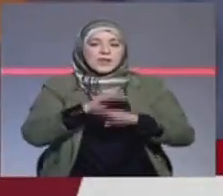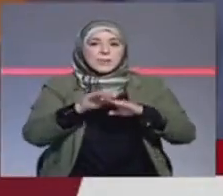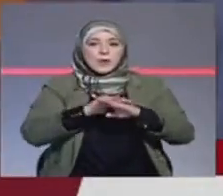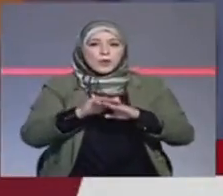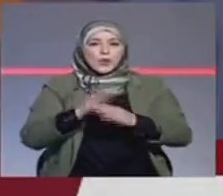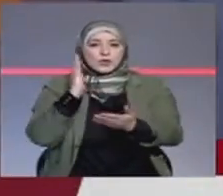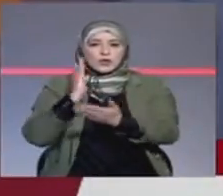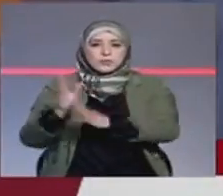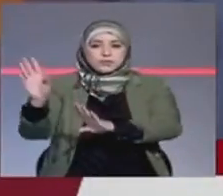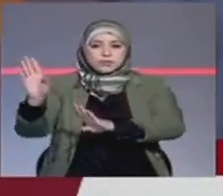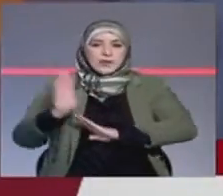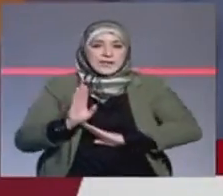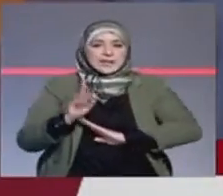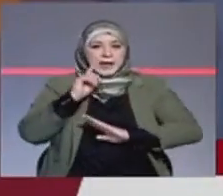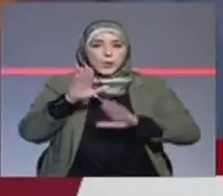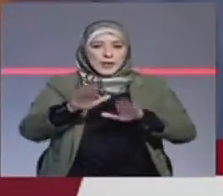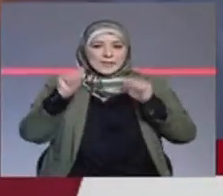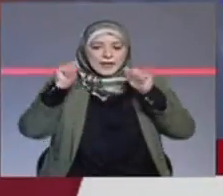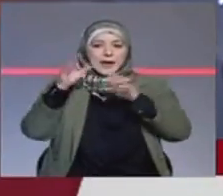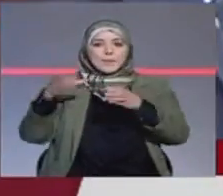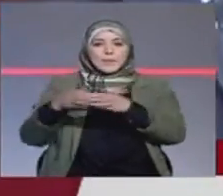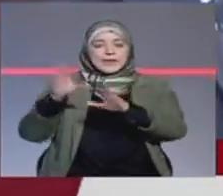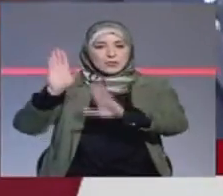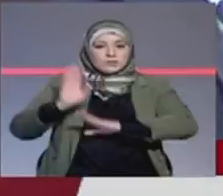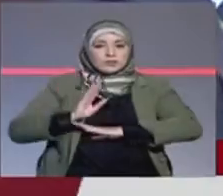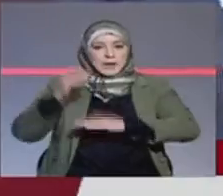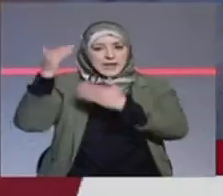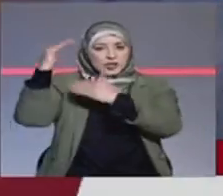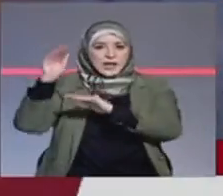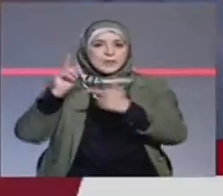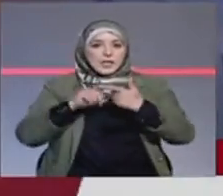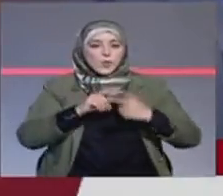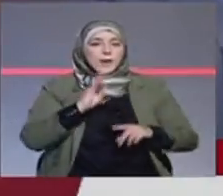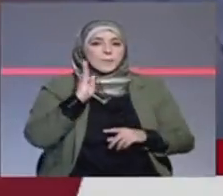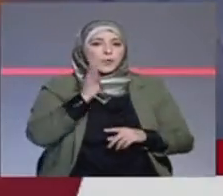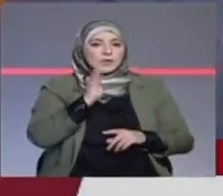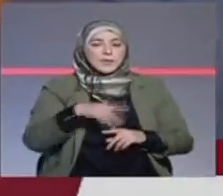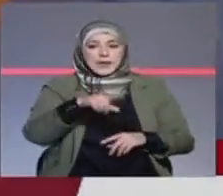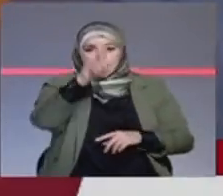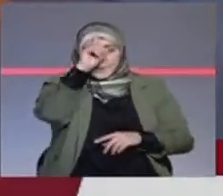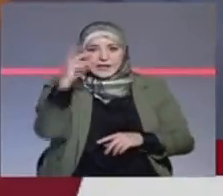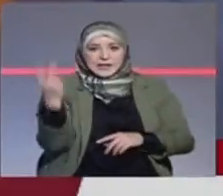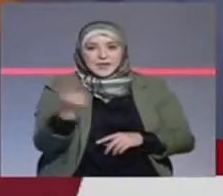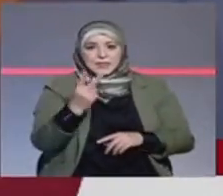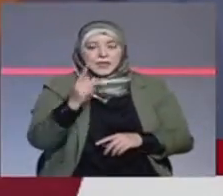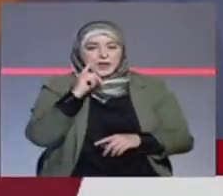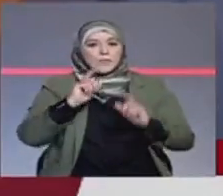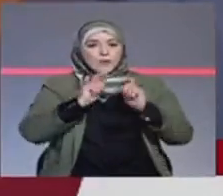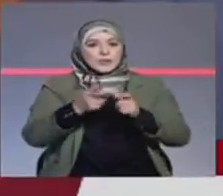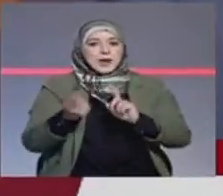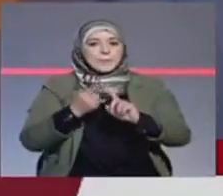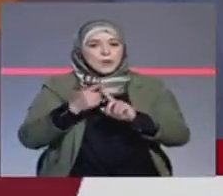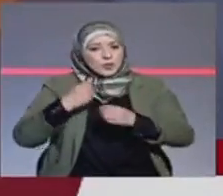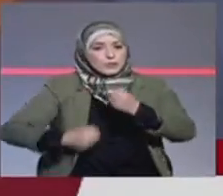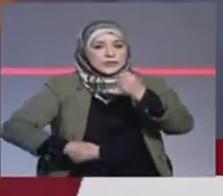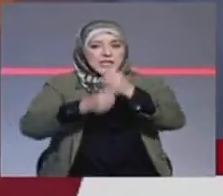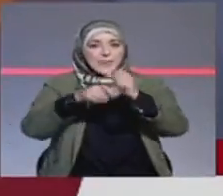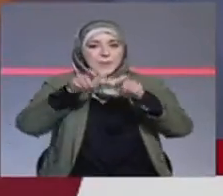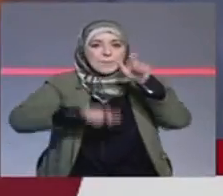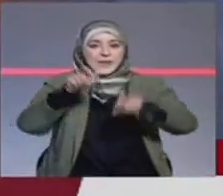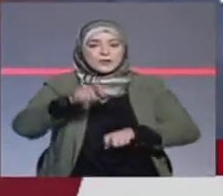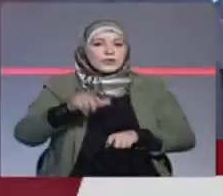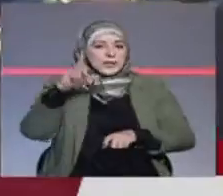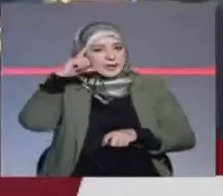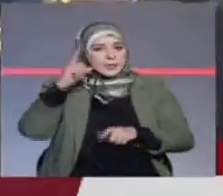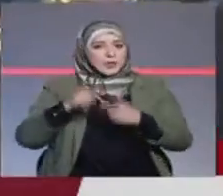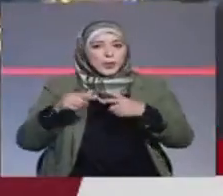حظر الأسلحة وانسحاب القوات الأجنبية. ويعتبر مؤتمر برلين الثنين فرصة مهمة لدعم الليبيين وحكومة